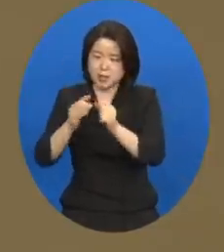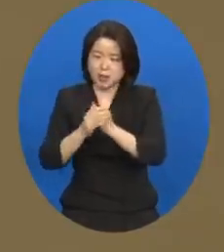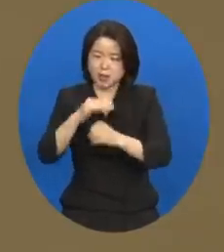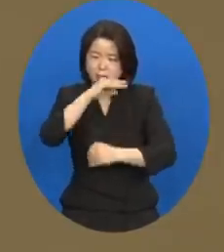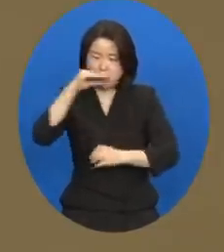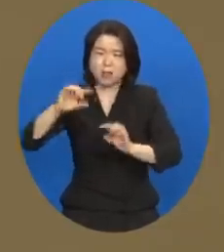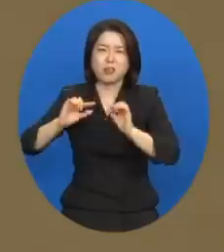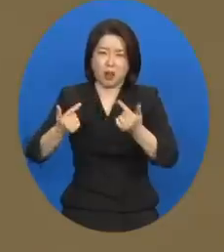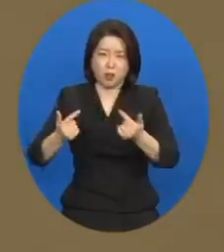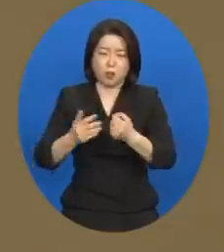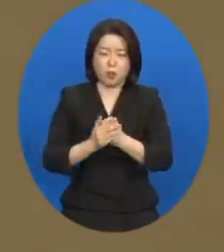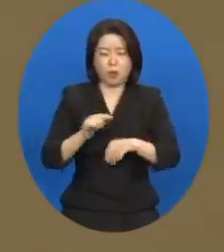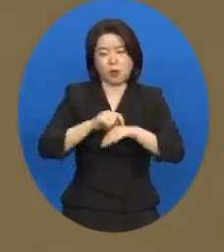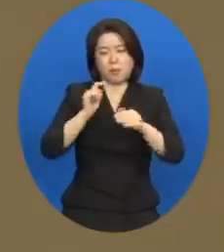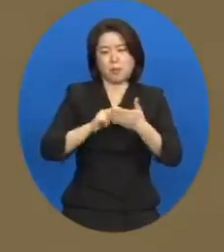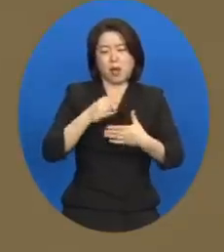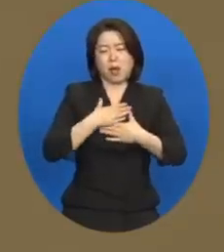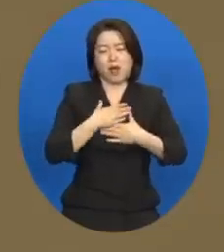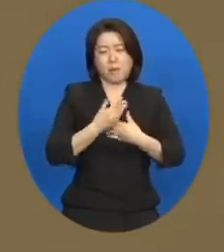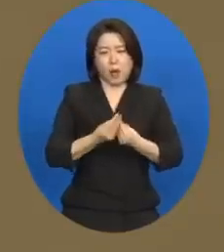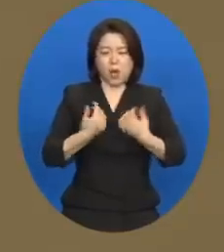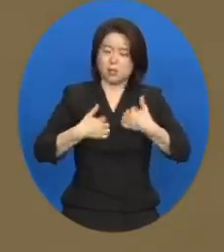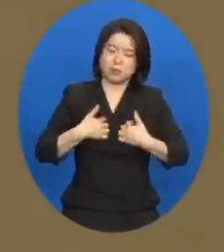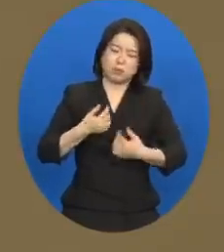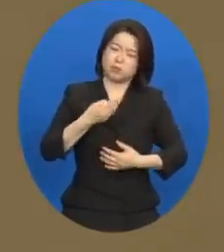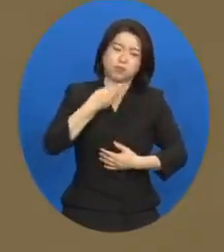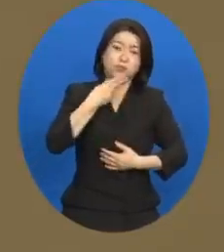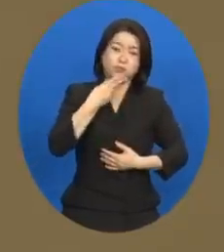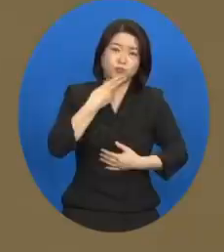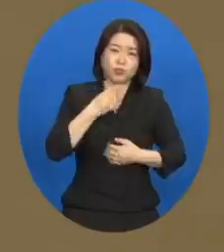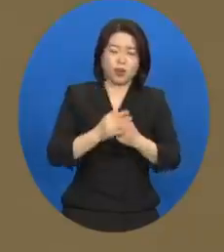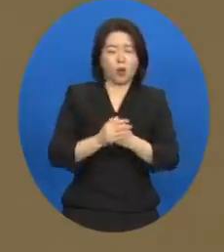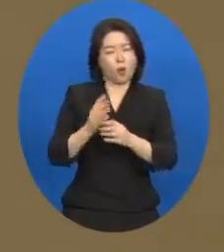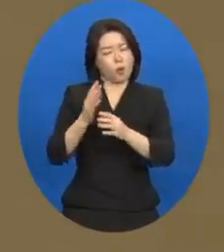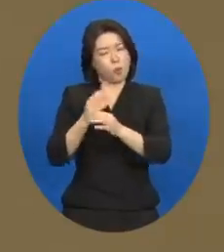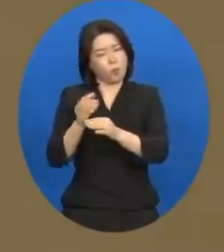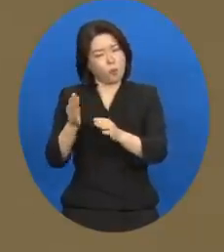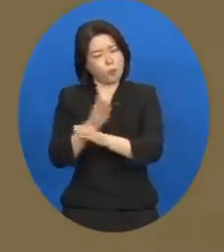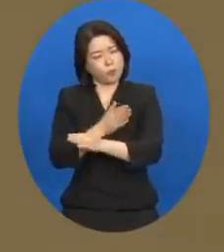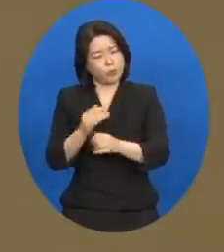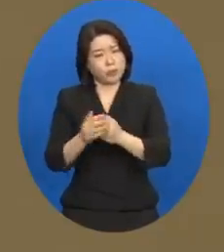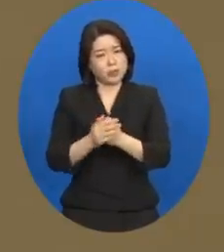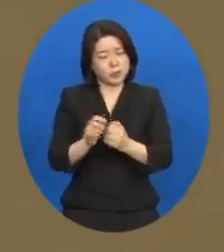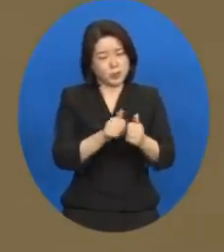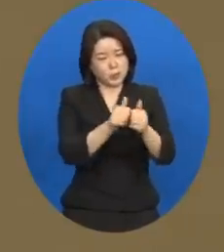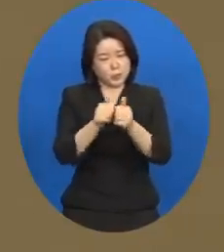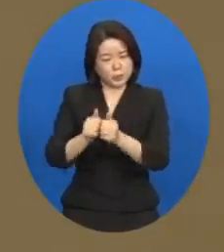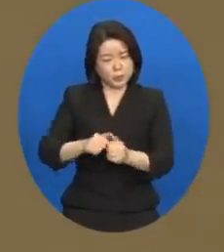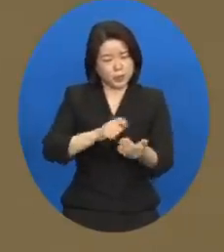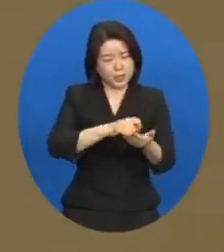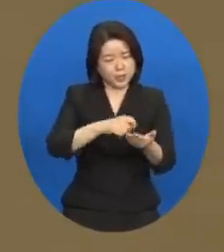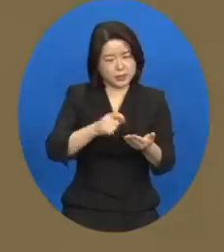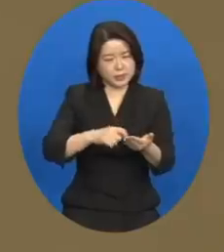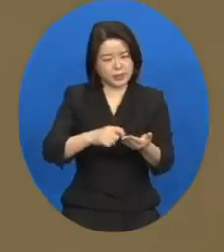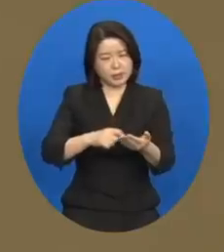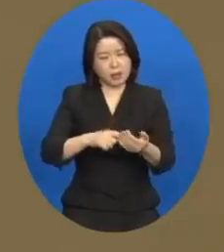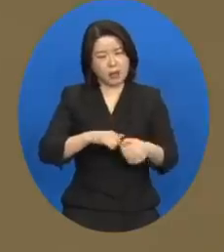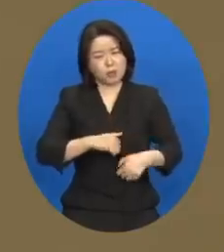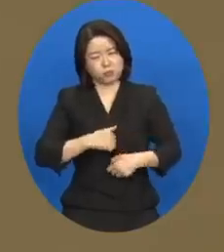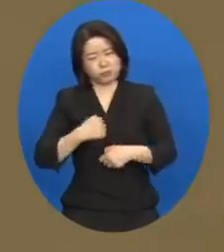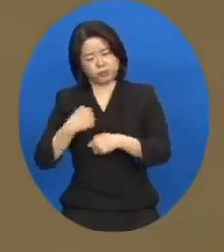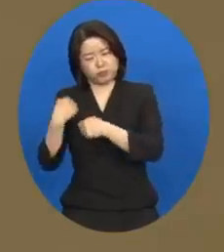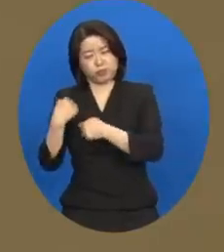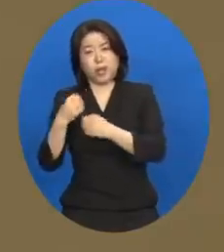되고 마음의 평안과 기쁨이 없고 언제부턴지 또 동행일기 쓰는 생활도